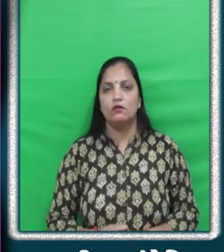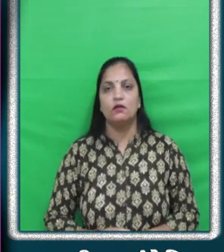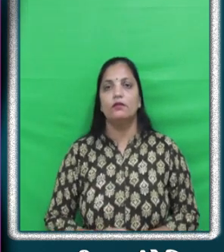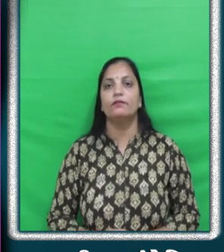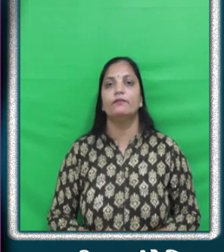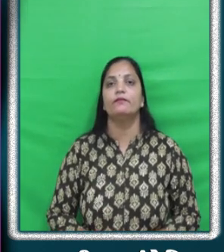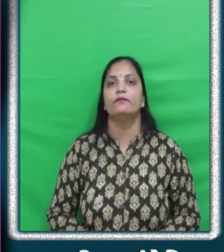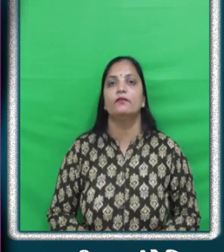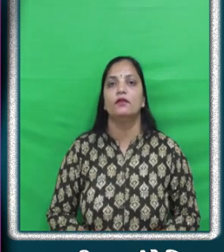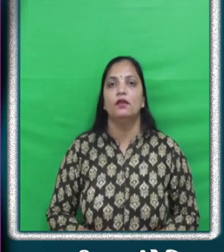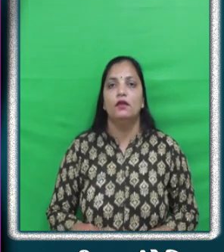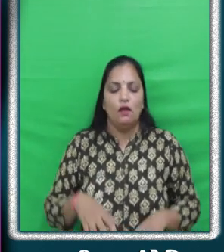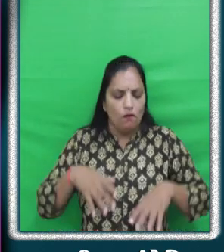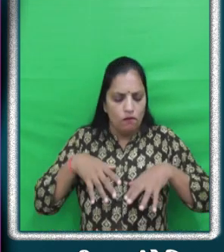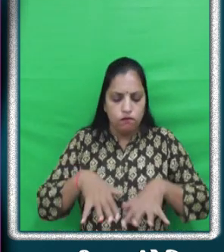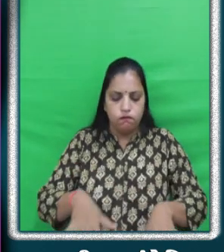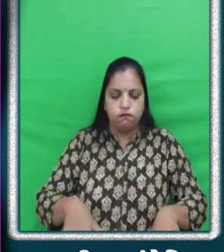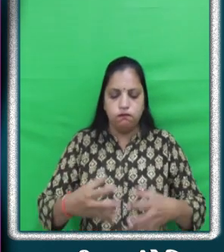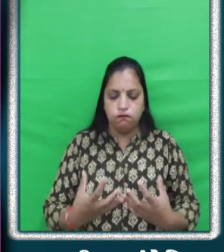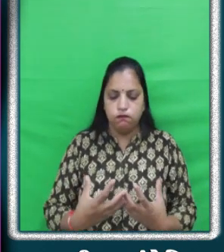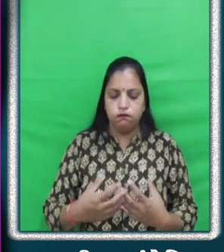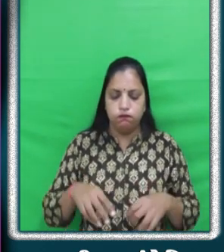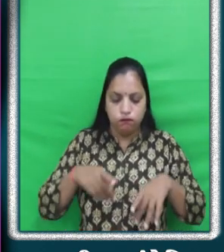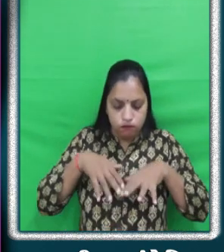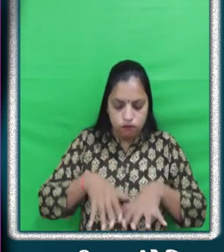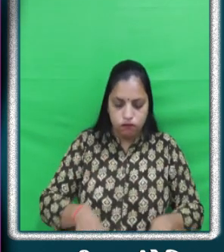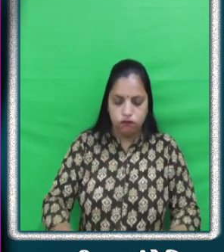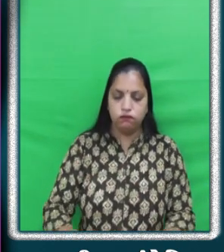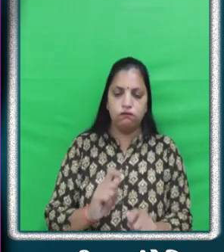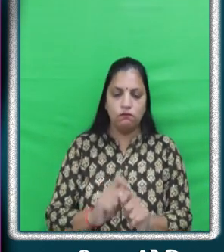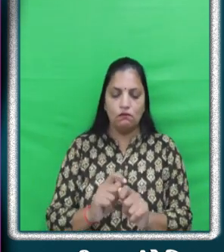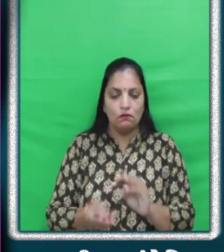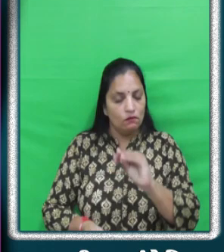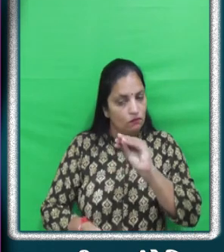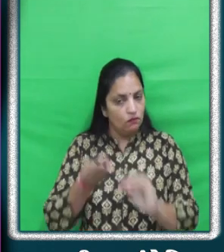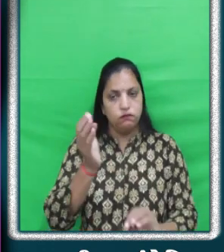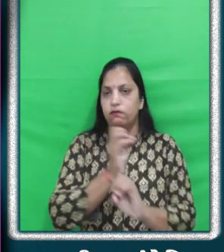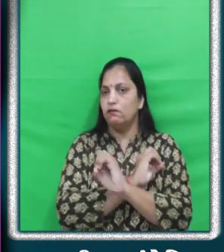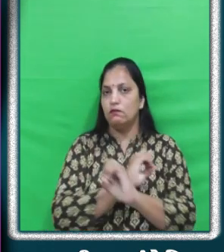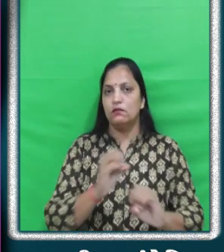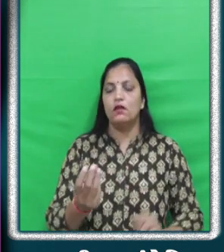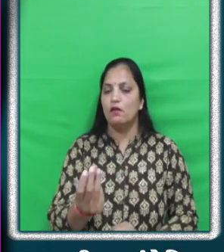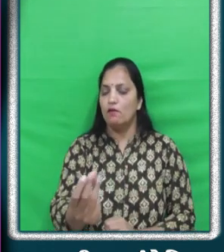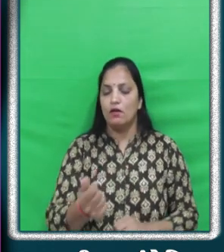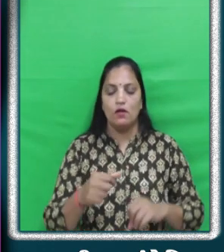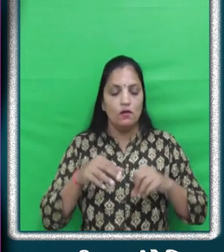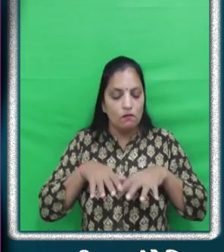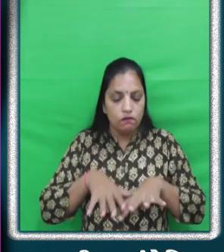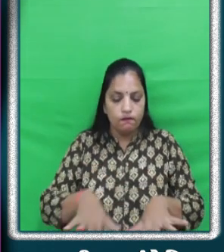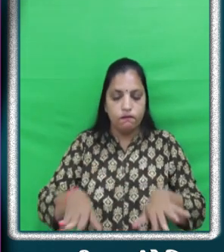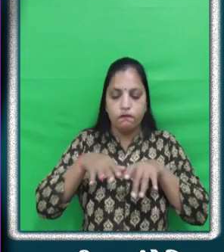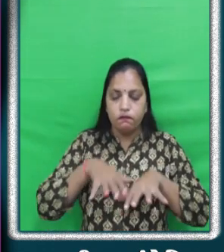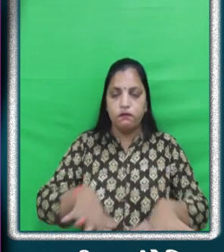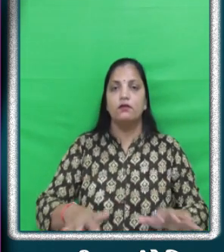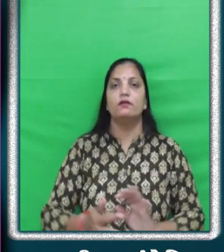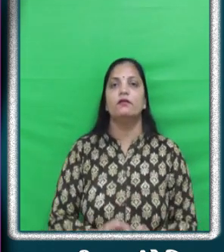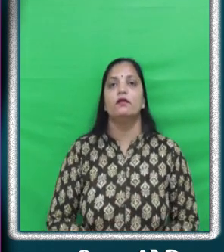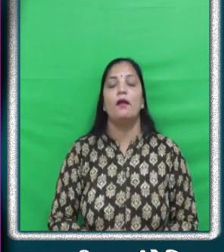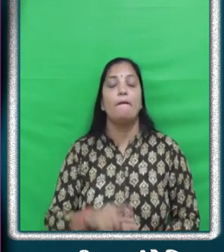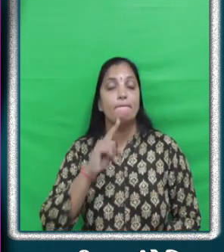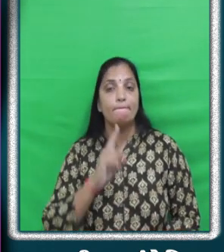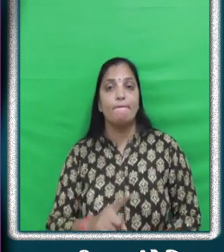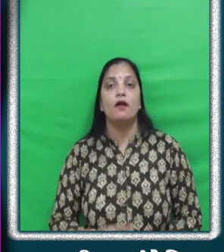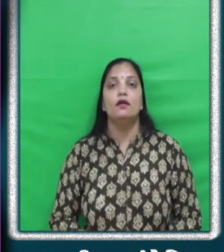ફટાફટ પ્રસરણ માટે એને વધારે કામ કરવું પડતું નથી હોતું, જલ્દીથી તે પ્રસરણ કરીને મોકલી દે